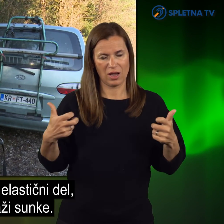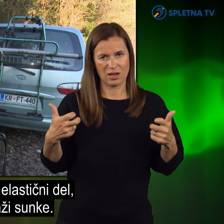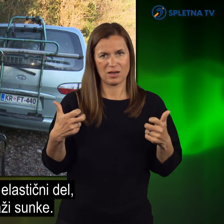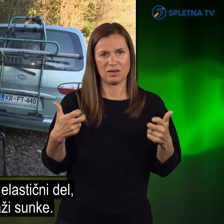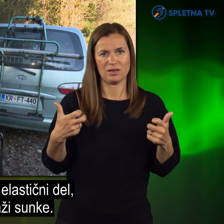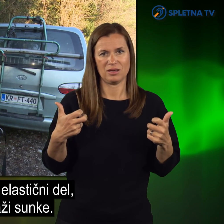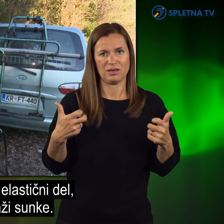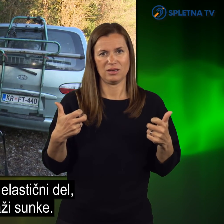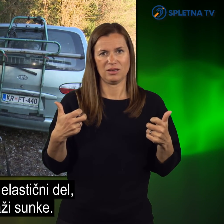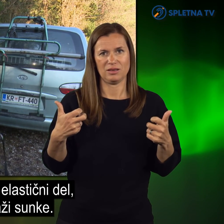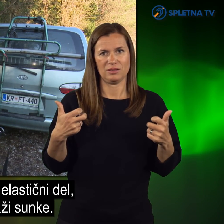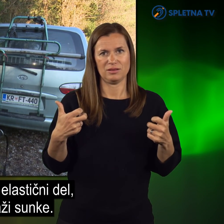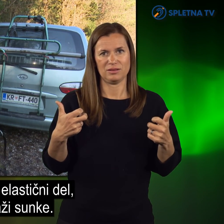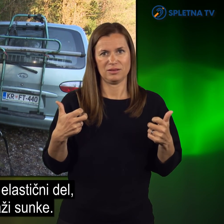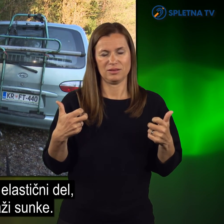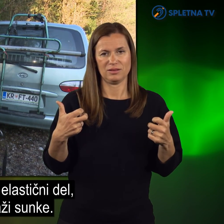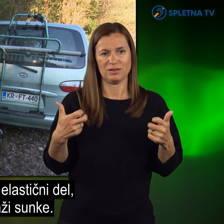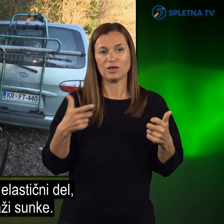pravi, tukaj vmes je